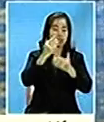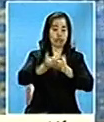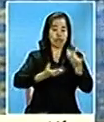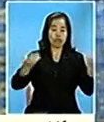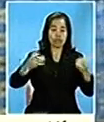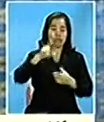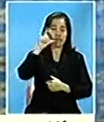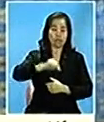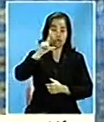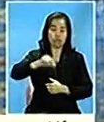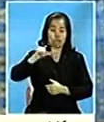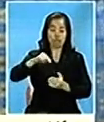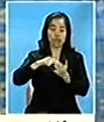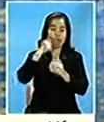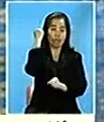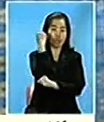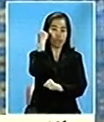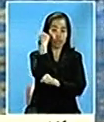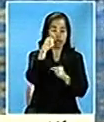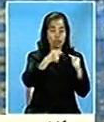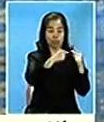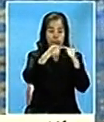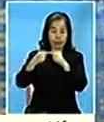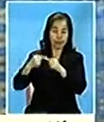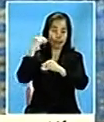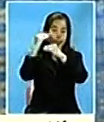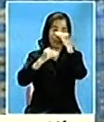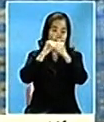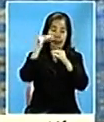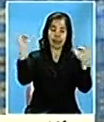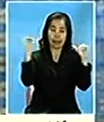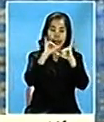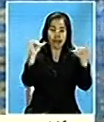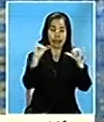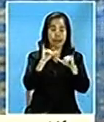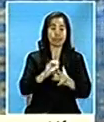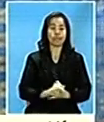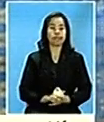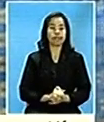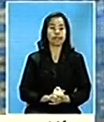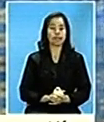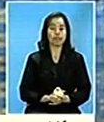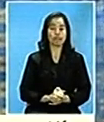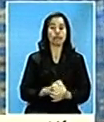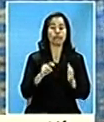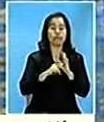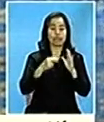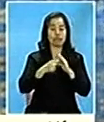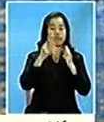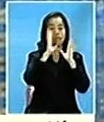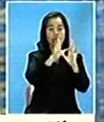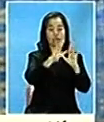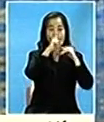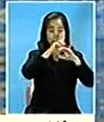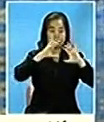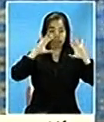ต่อเนื่องไม่มีทางที่จะเป็นประเทศพัฒนาแล้วได้อันนี้ก็ฝากรัฐบาลให้เก็บ